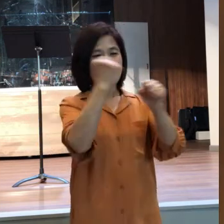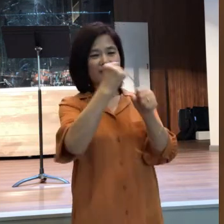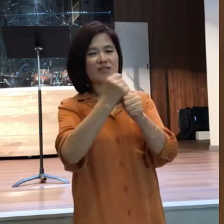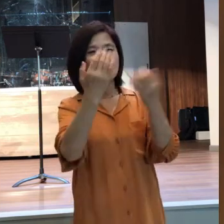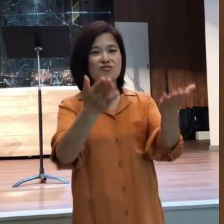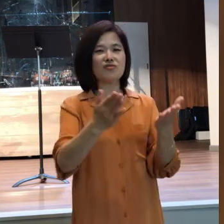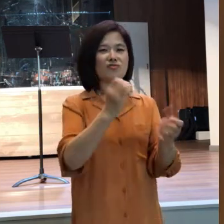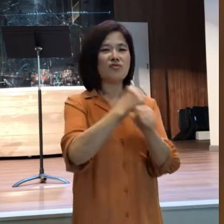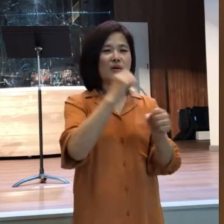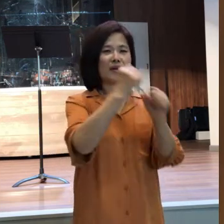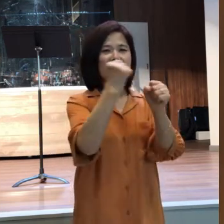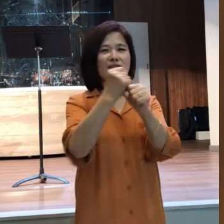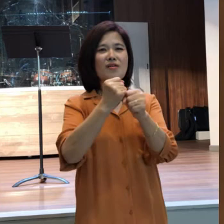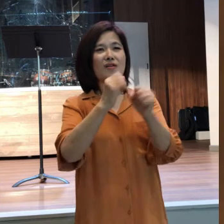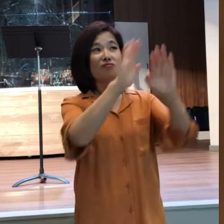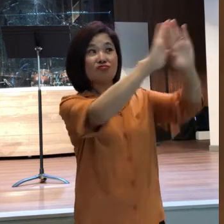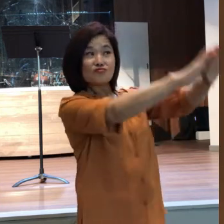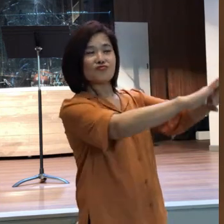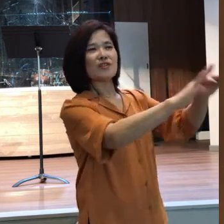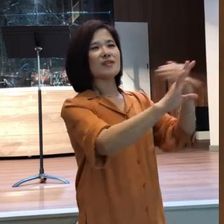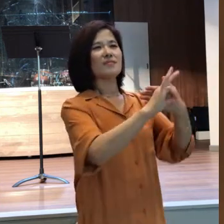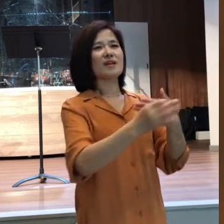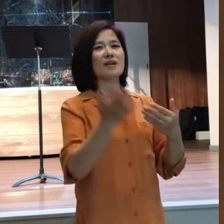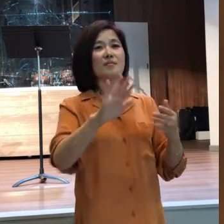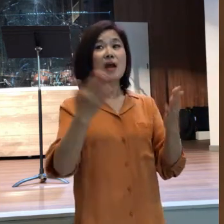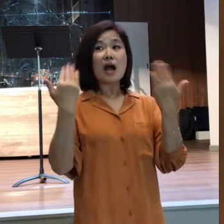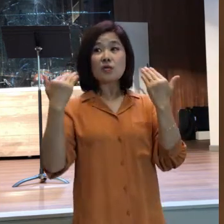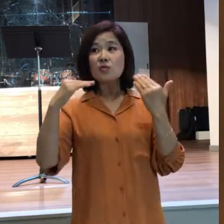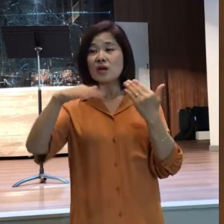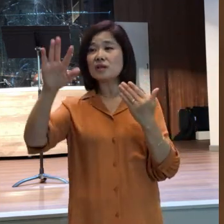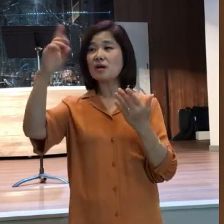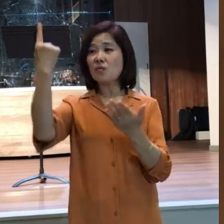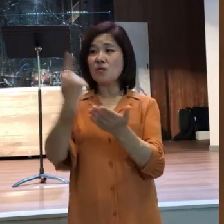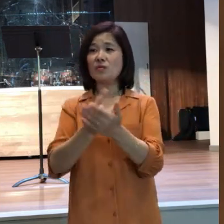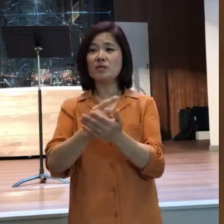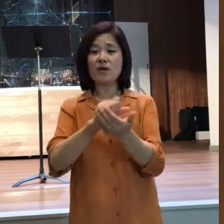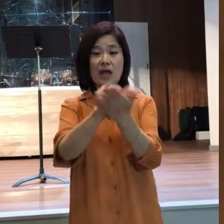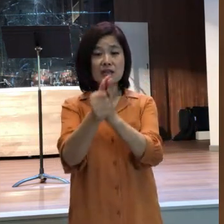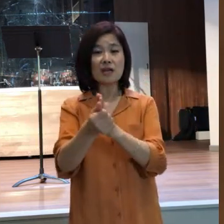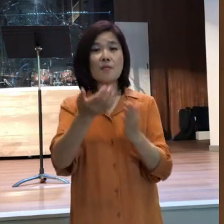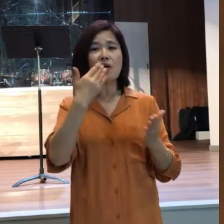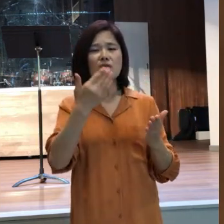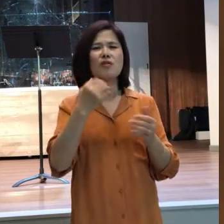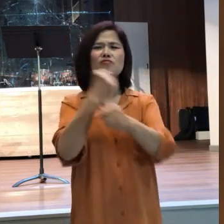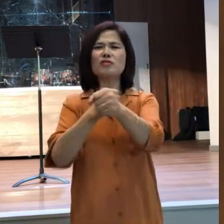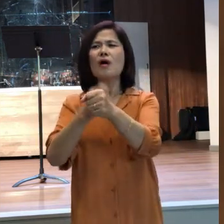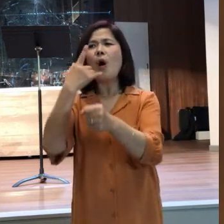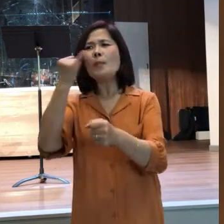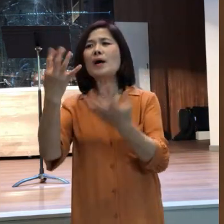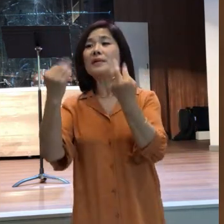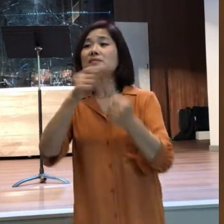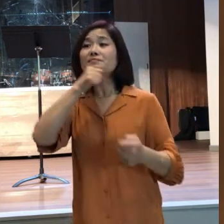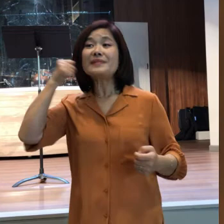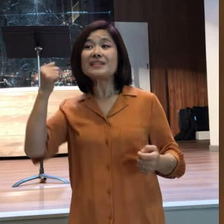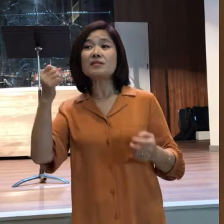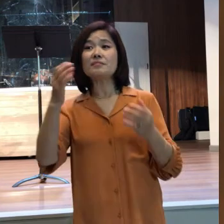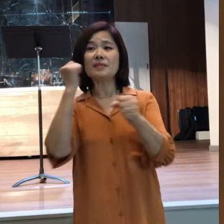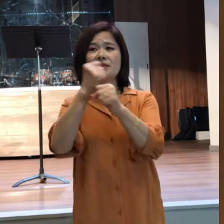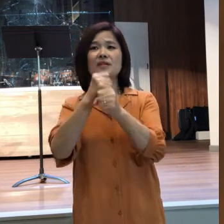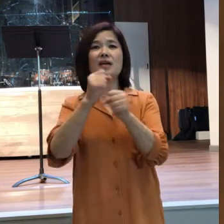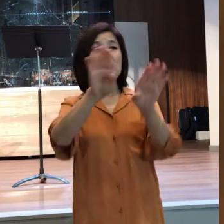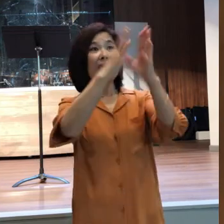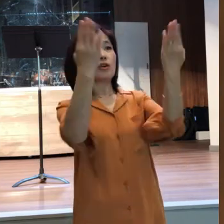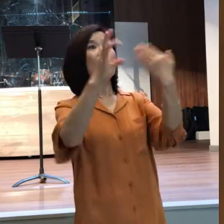이렇게 만들어가지고 냉장고에 넣어놔요. 그래서 애들이 학교 갔다 와요. 아유, 오늘 수고했지? 엄마가 맛있는 거 만들었다.